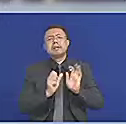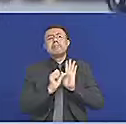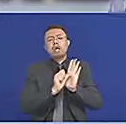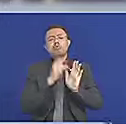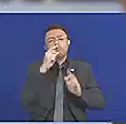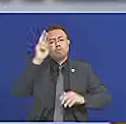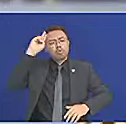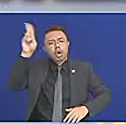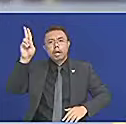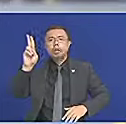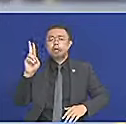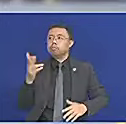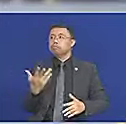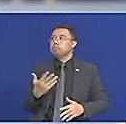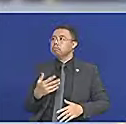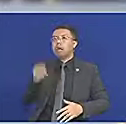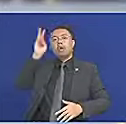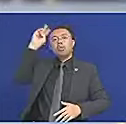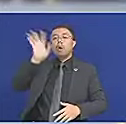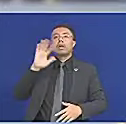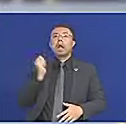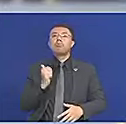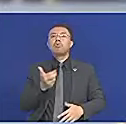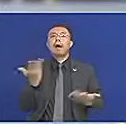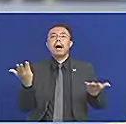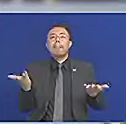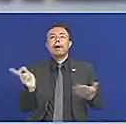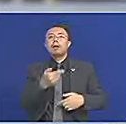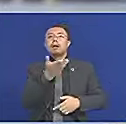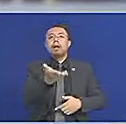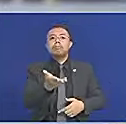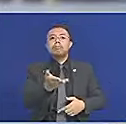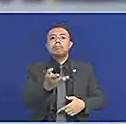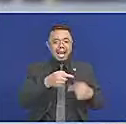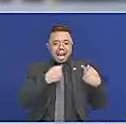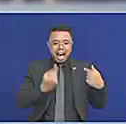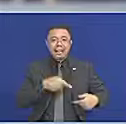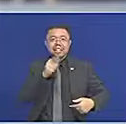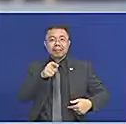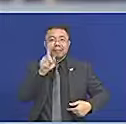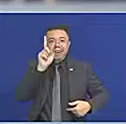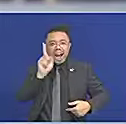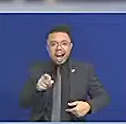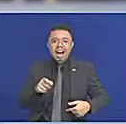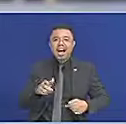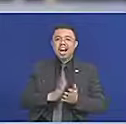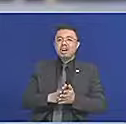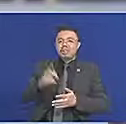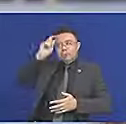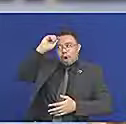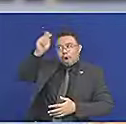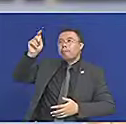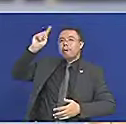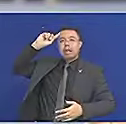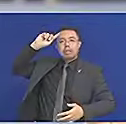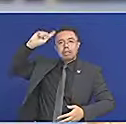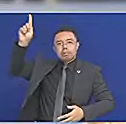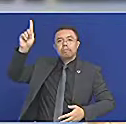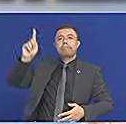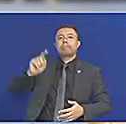untuk Tuhan. Loh, Tuhan itu gak butuh apa-apa, hatimu itu loh yang menilai, menghargai